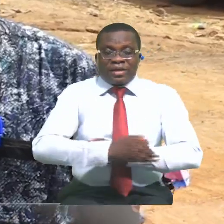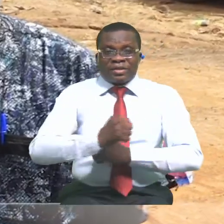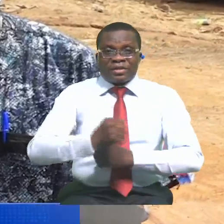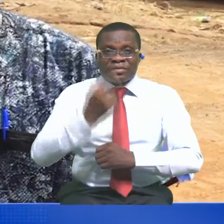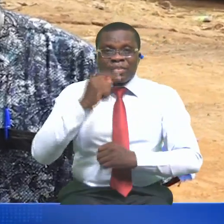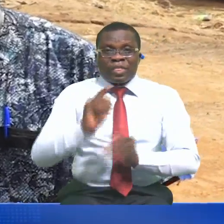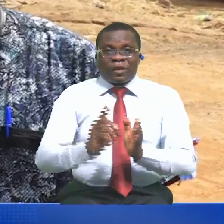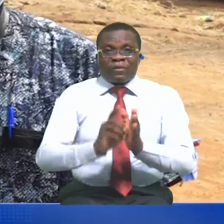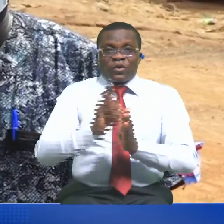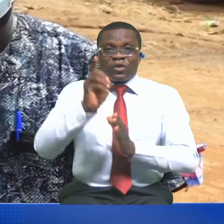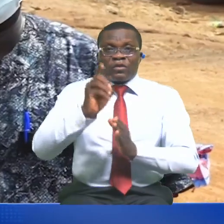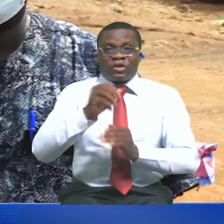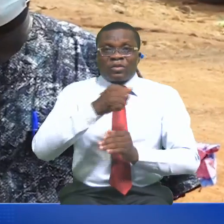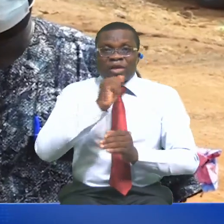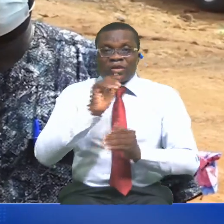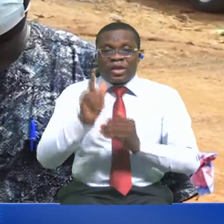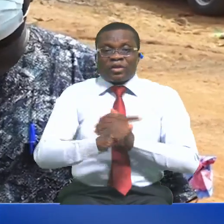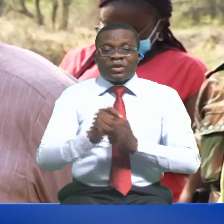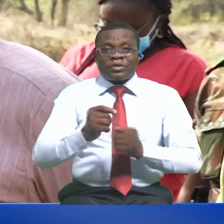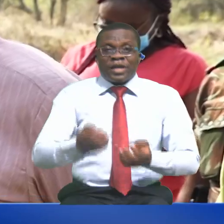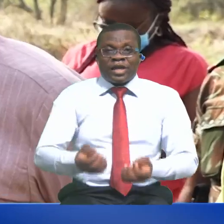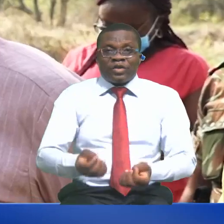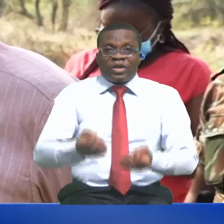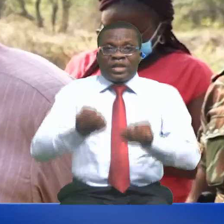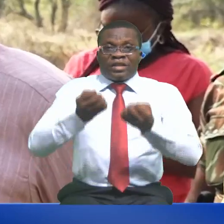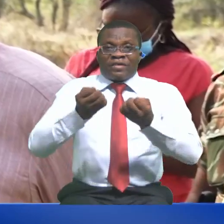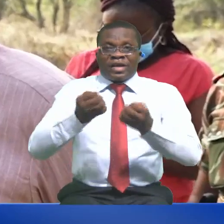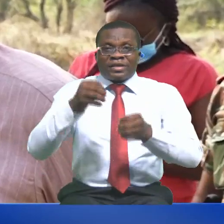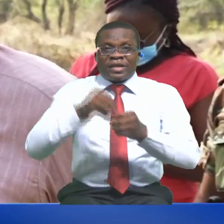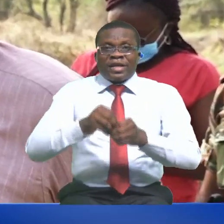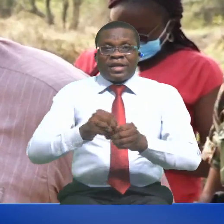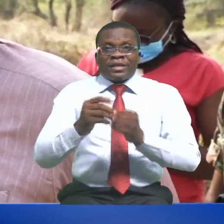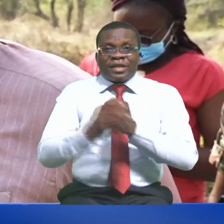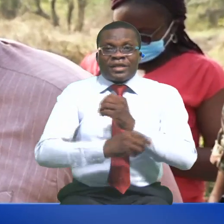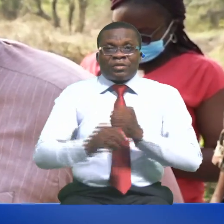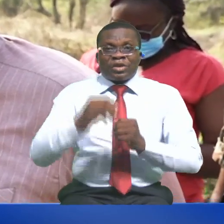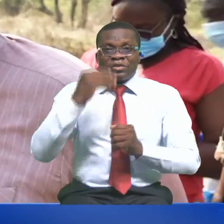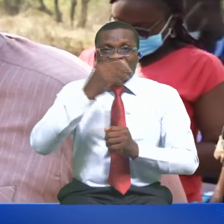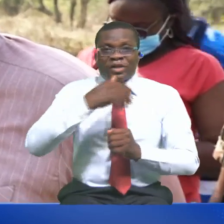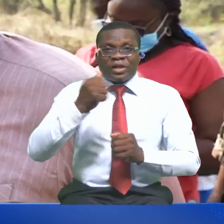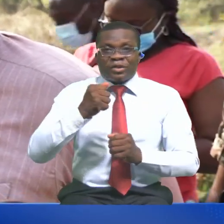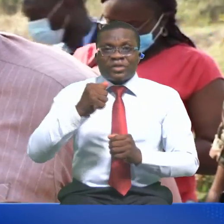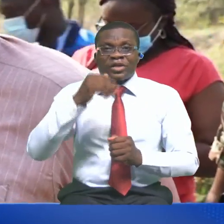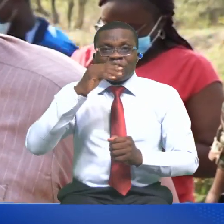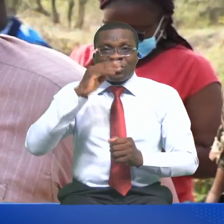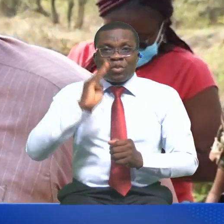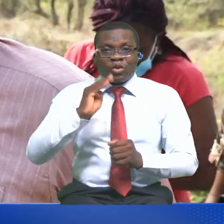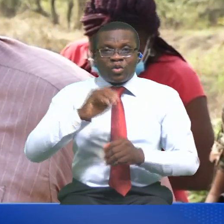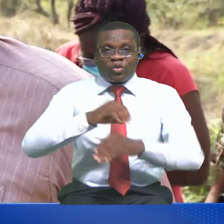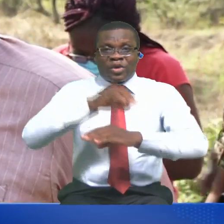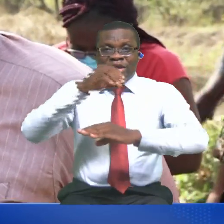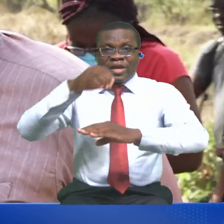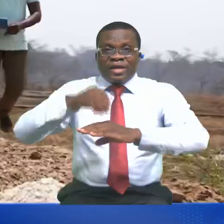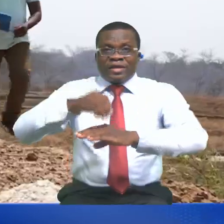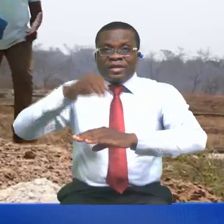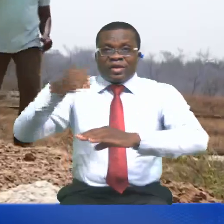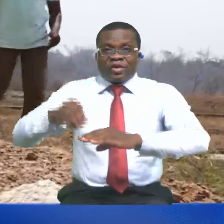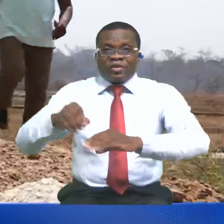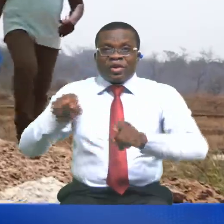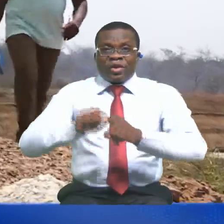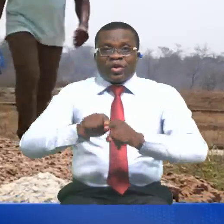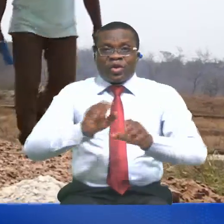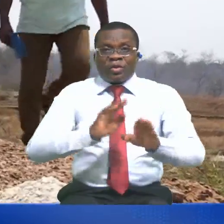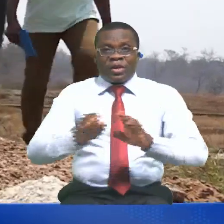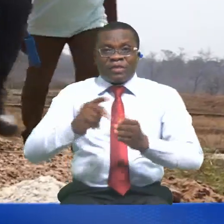le développement de l'agriculture et de l'élevage dans les départements de la Liborie, du Borgou et des Collines, comme l'a conçu